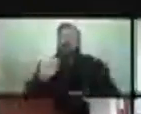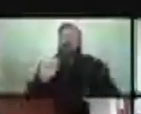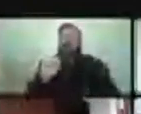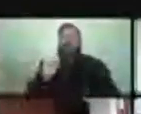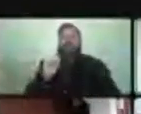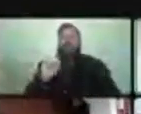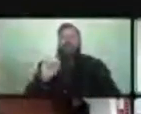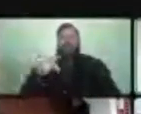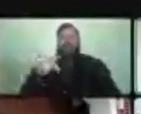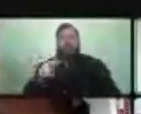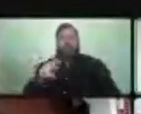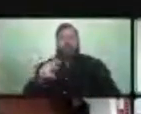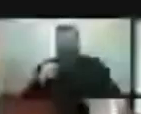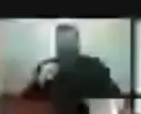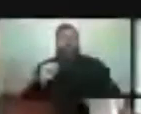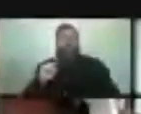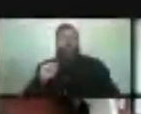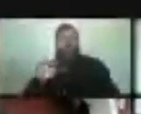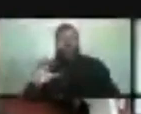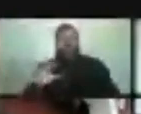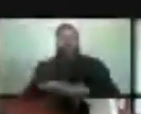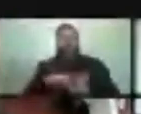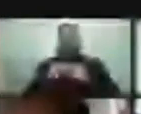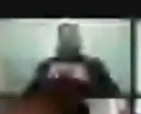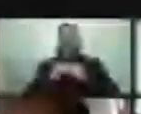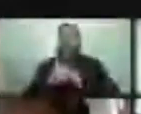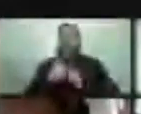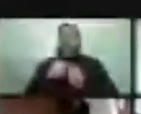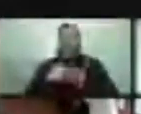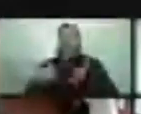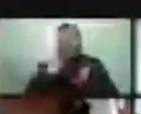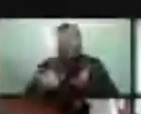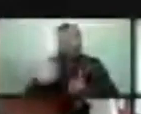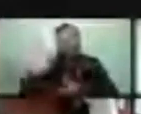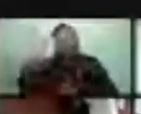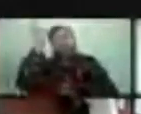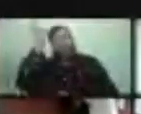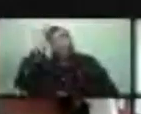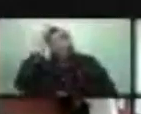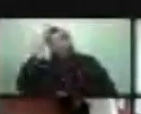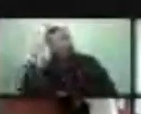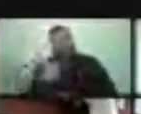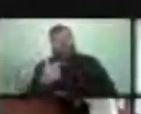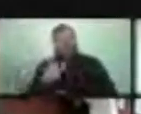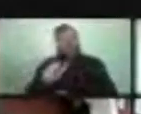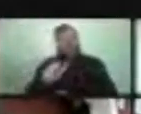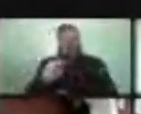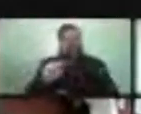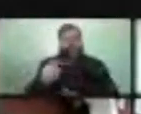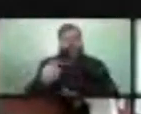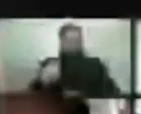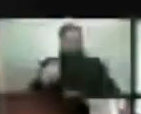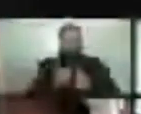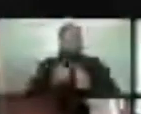na zote zilikuwa za kutafuta wale ambao wana virusi.